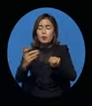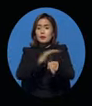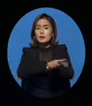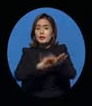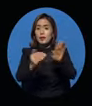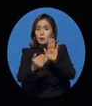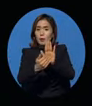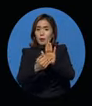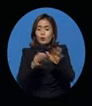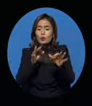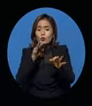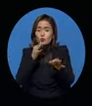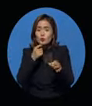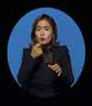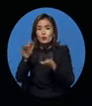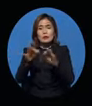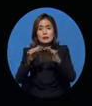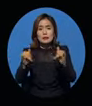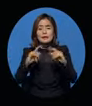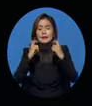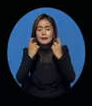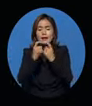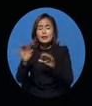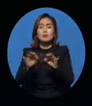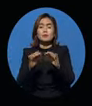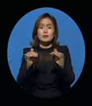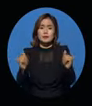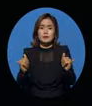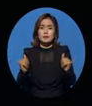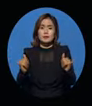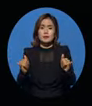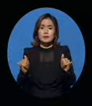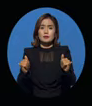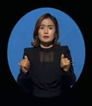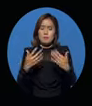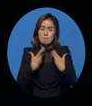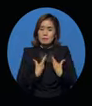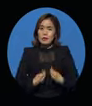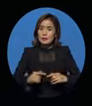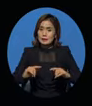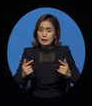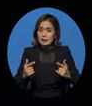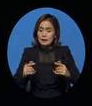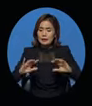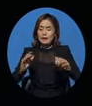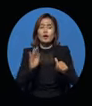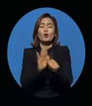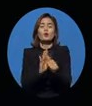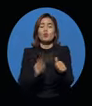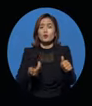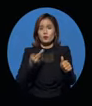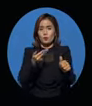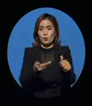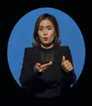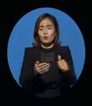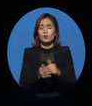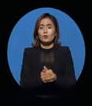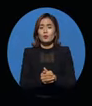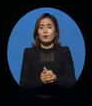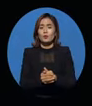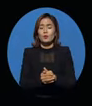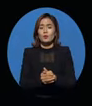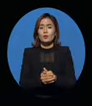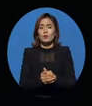소상공인 자영업자 이런 부터 이런 분들이 무너지지 않게 국가가 손을 잡아주고 또 110